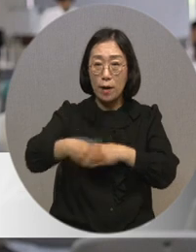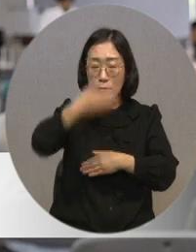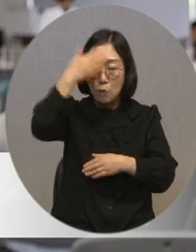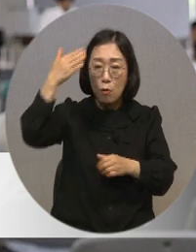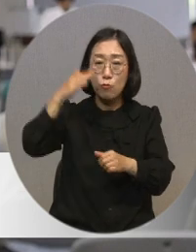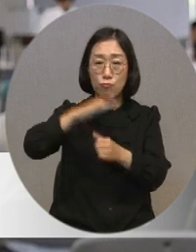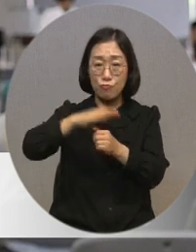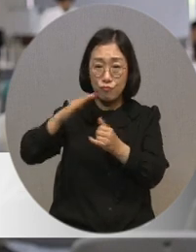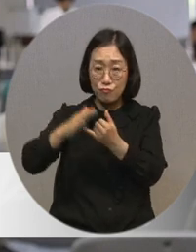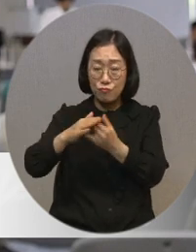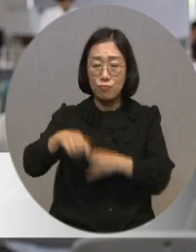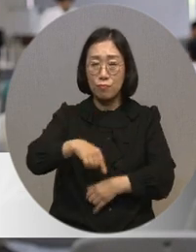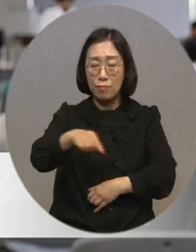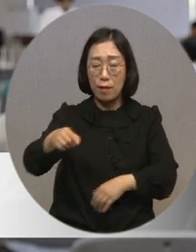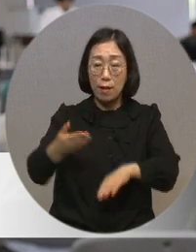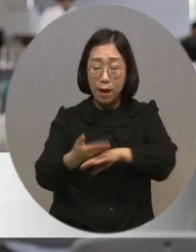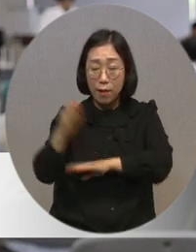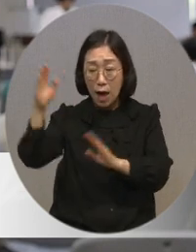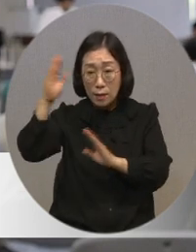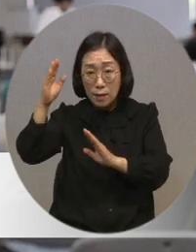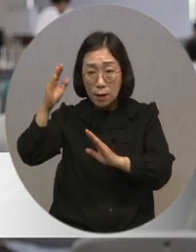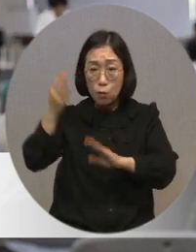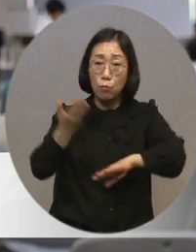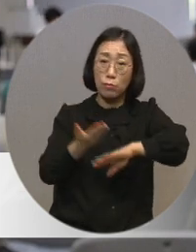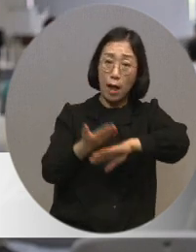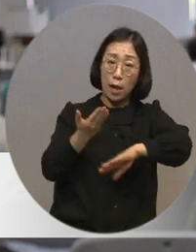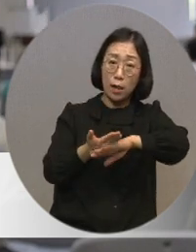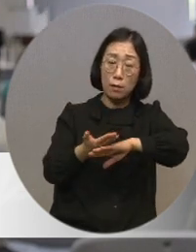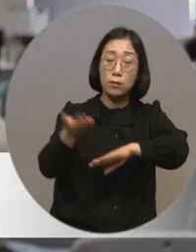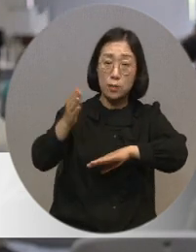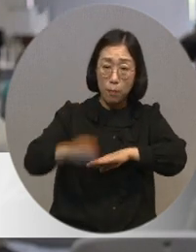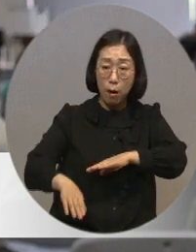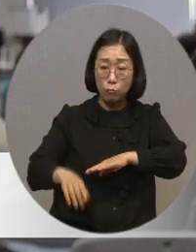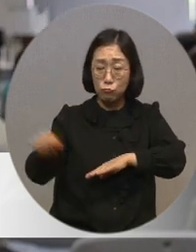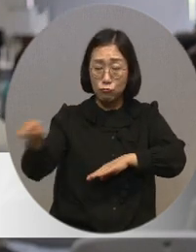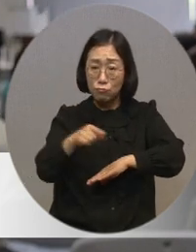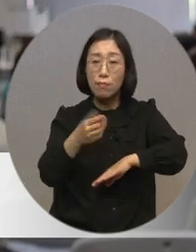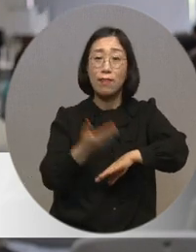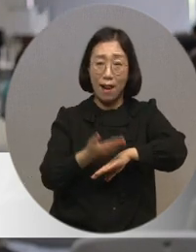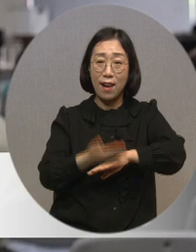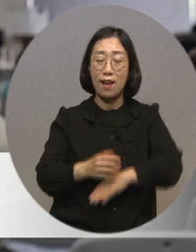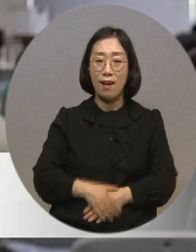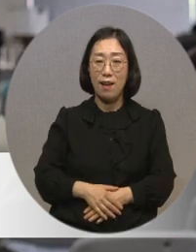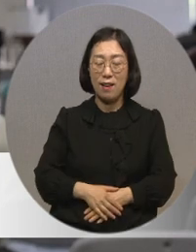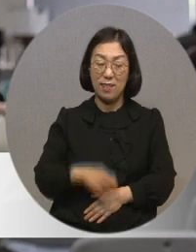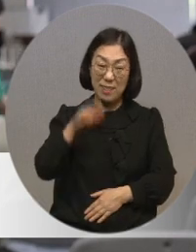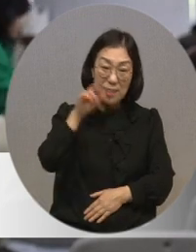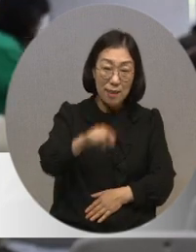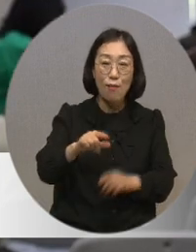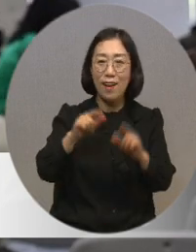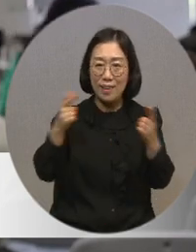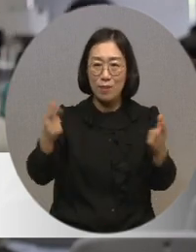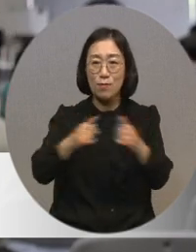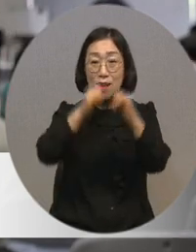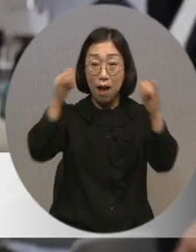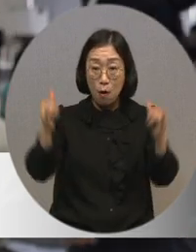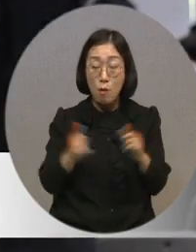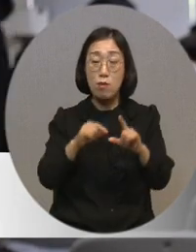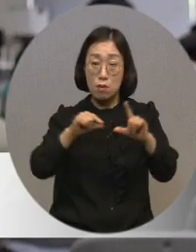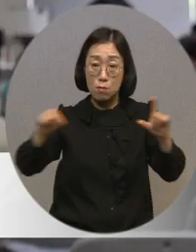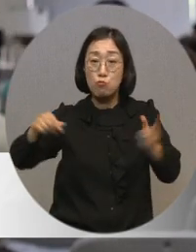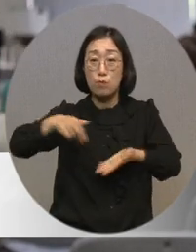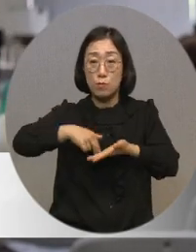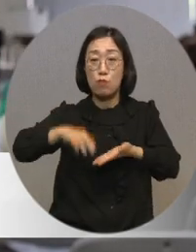청소년들은 다른 학생들과 틀린 게 아니라 다른 길을 가고 있는 거기 때문에 우리도 사회의 한 구성원으로서